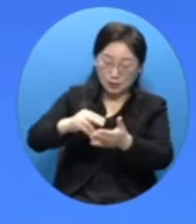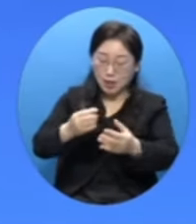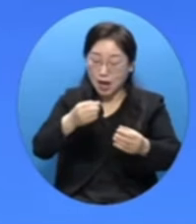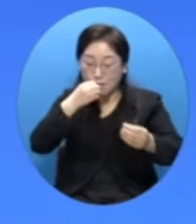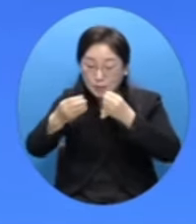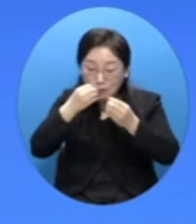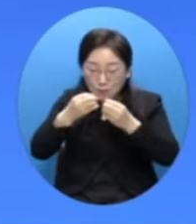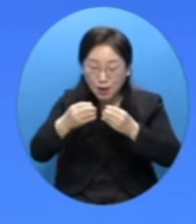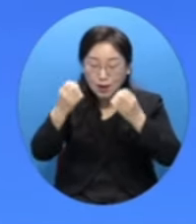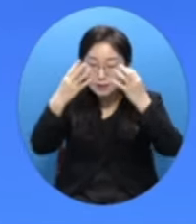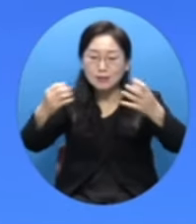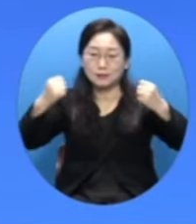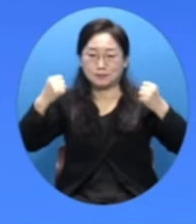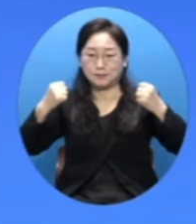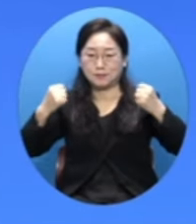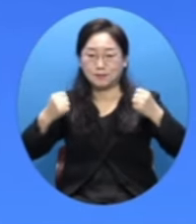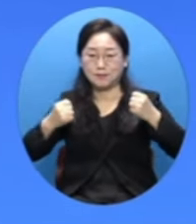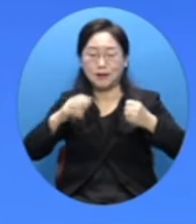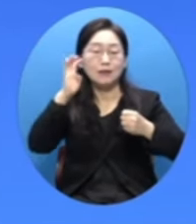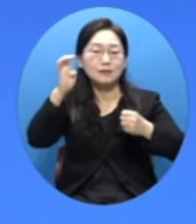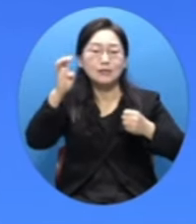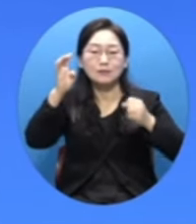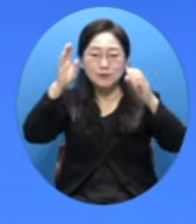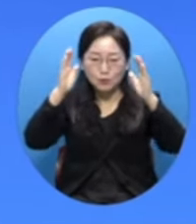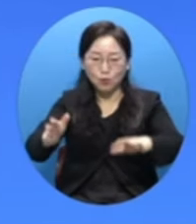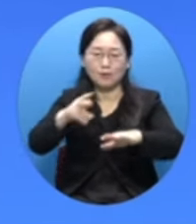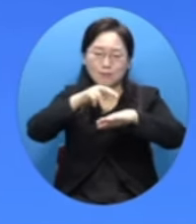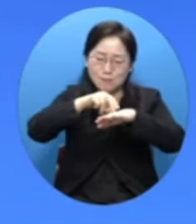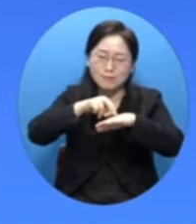얻어서 그가 40일을 걸어